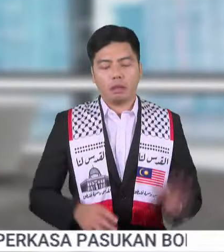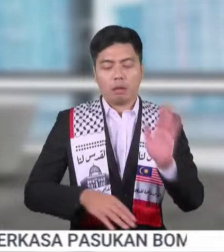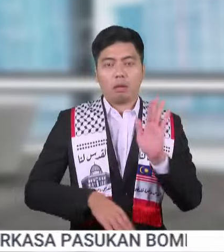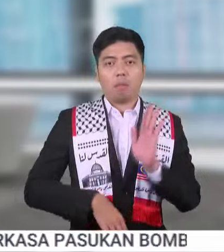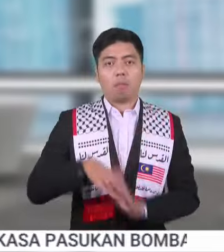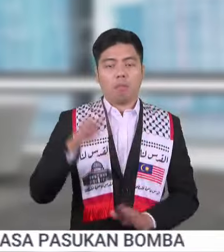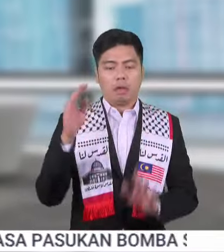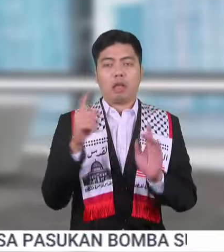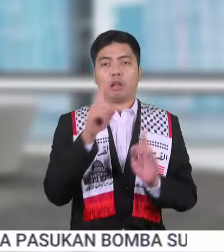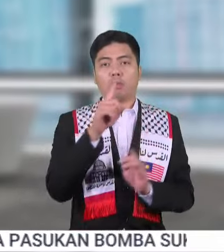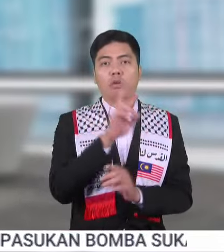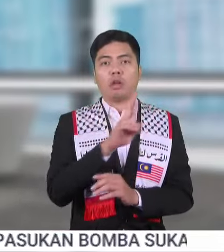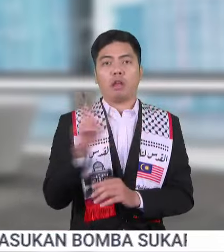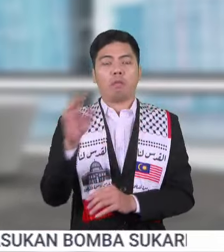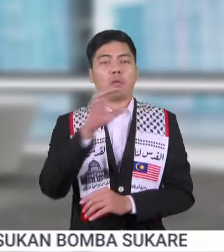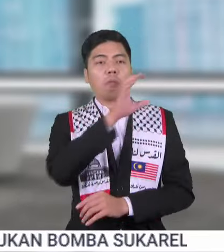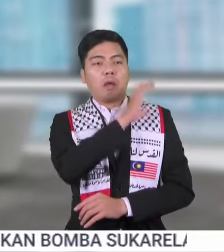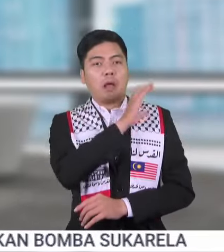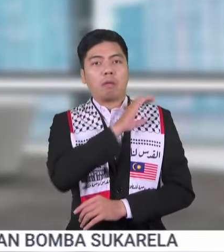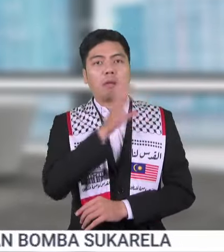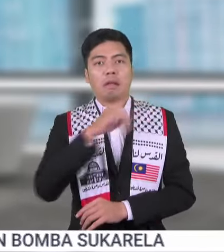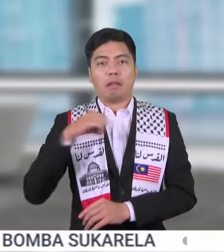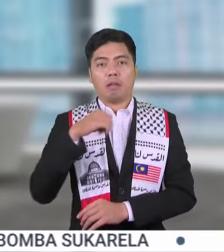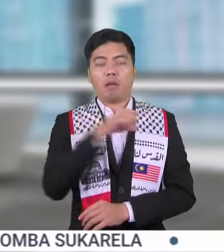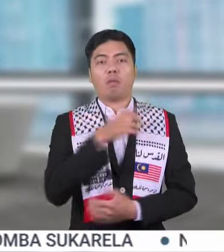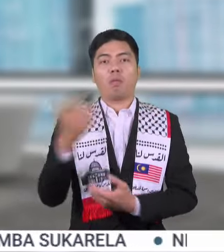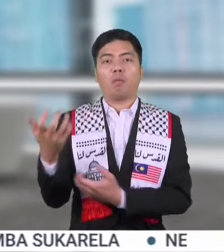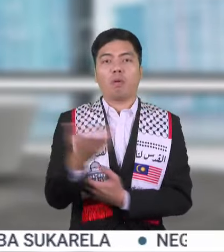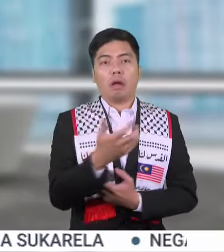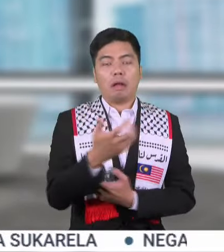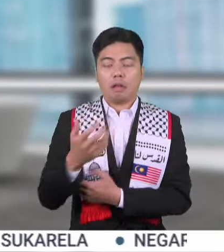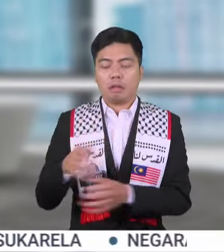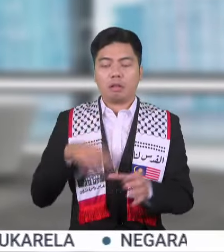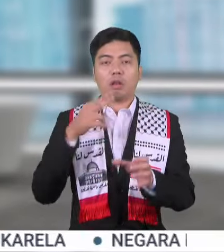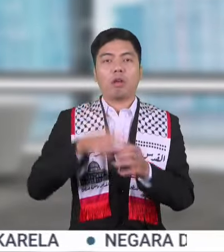Lebih 1,000 pegawai dan anggota polis menyertai program